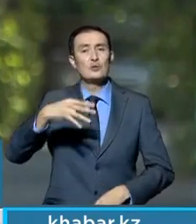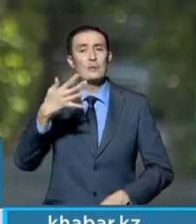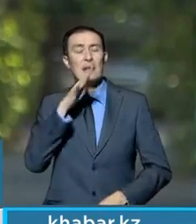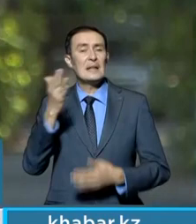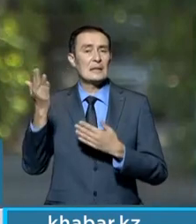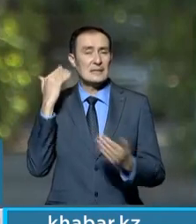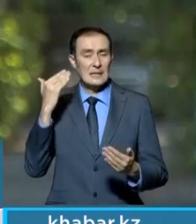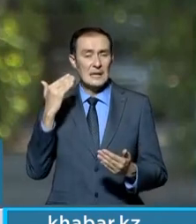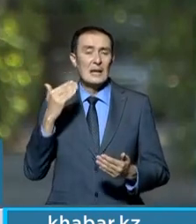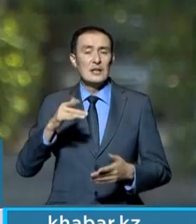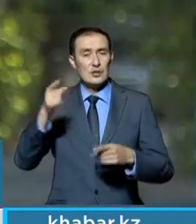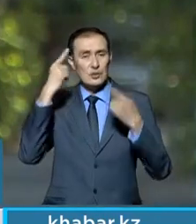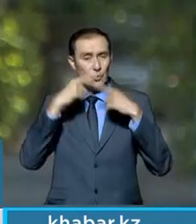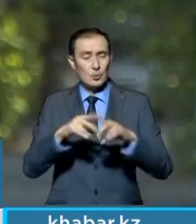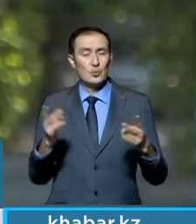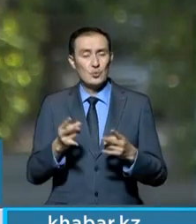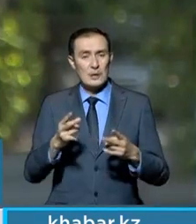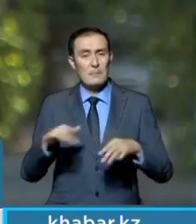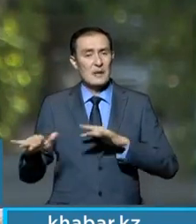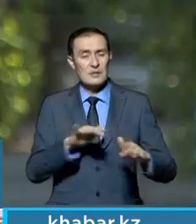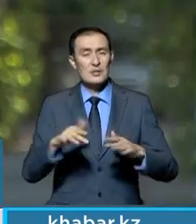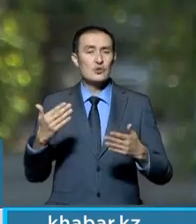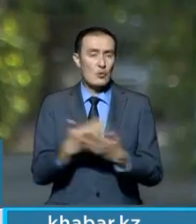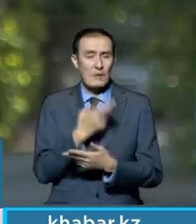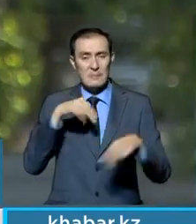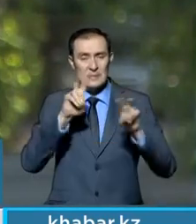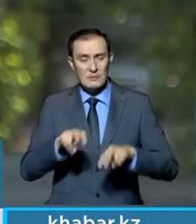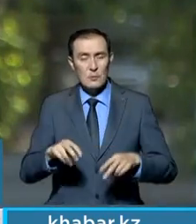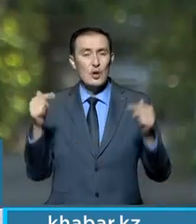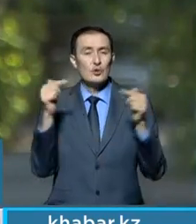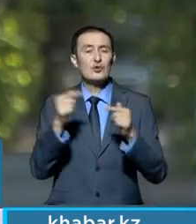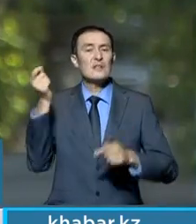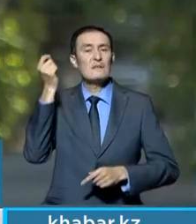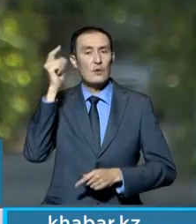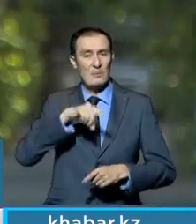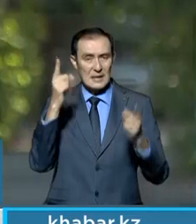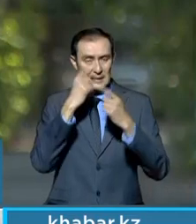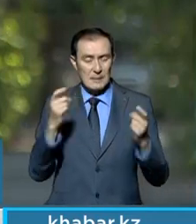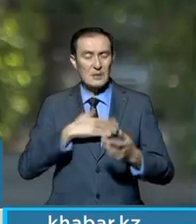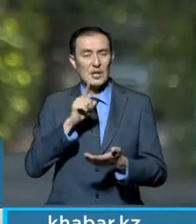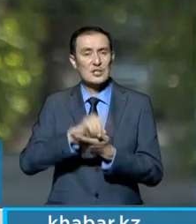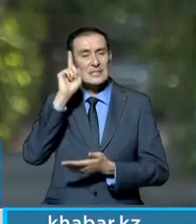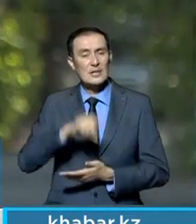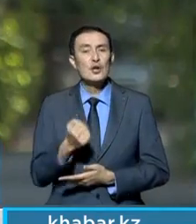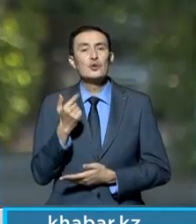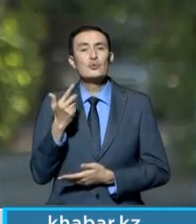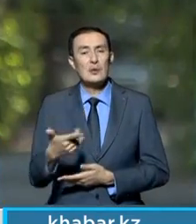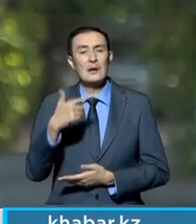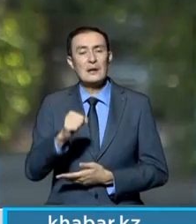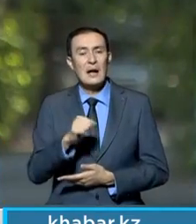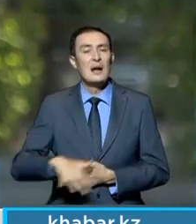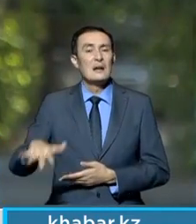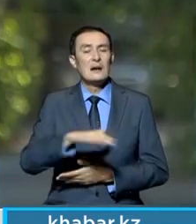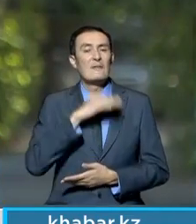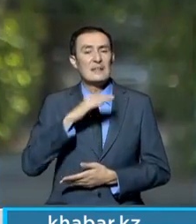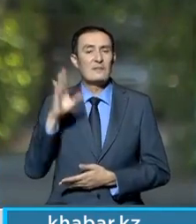назад. Исследовательскому институту необходимо провести их снова, чтобы получить точную информацию. Мы должны знать, на сколько гектаров хватит воды и какой